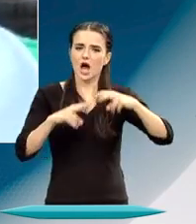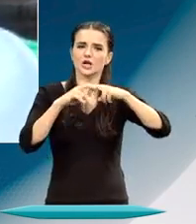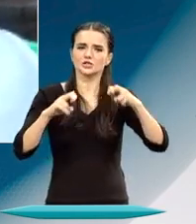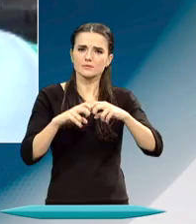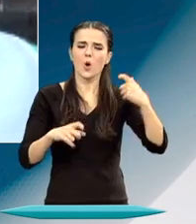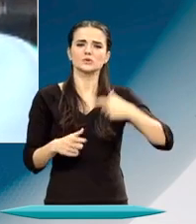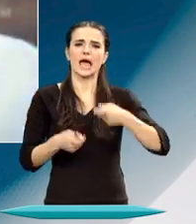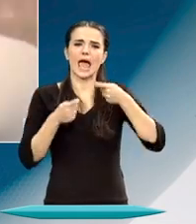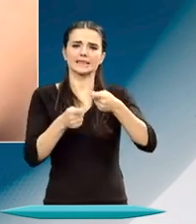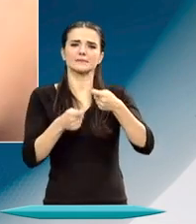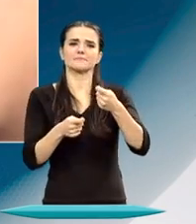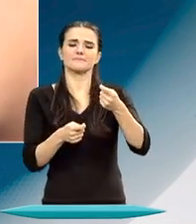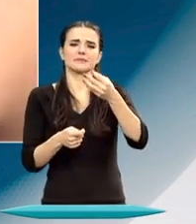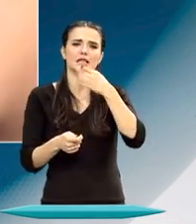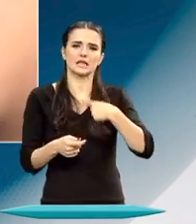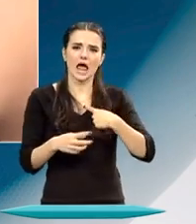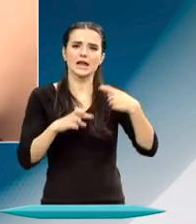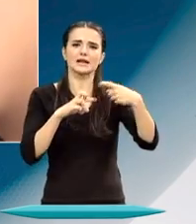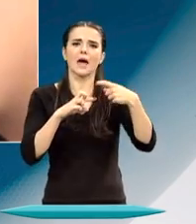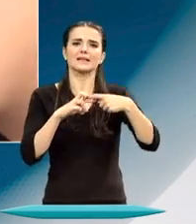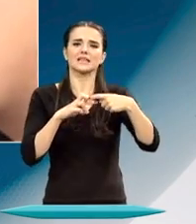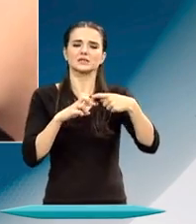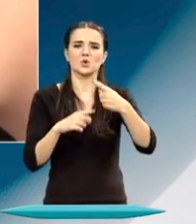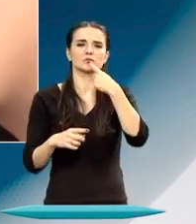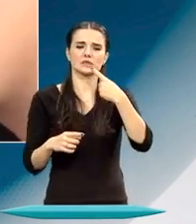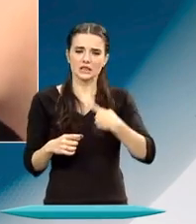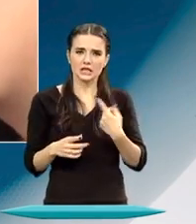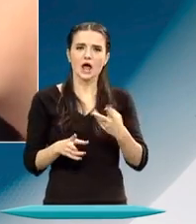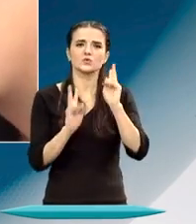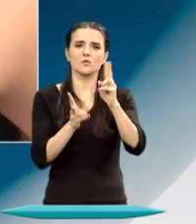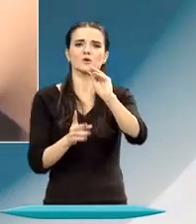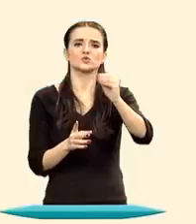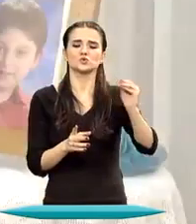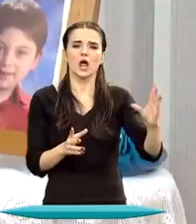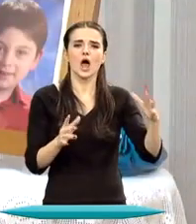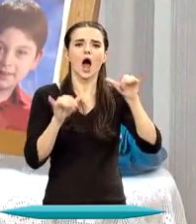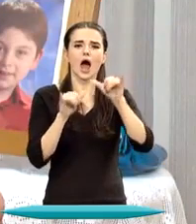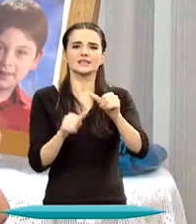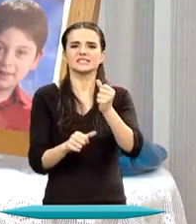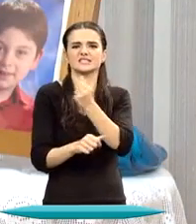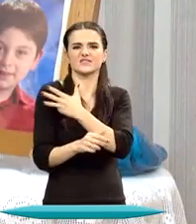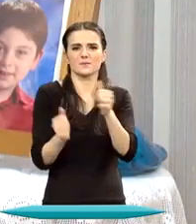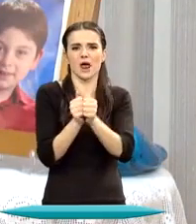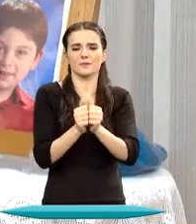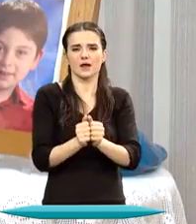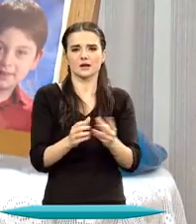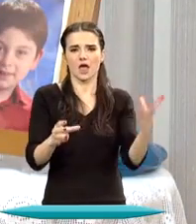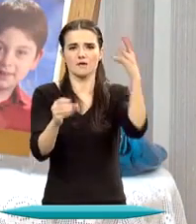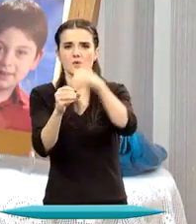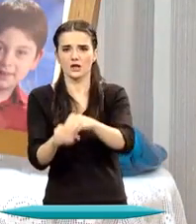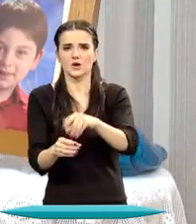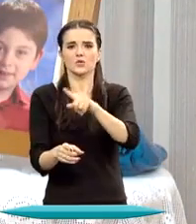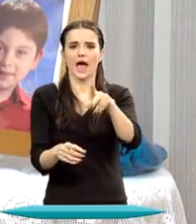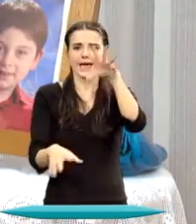dediler, rehabilitasyon dediler. Normal çocuklarla aynı sınıflara koyarsanız onlardan etkileşip ilerleyebilir